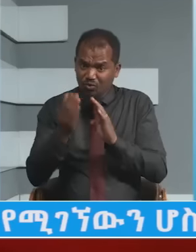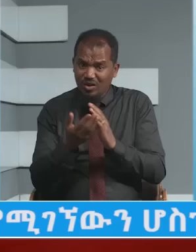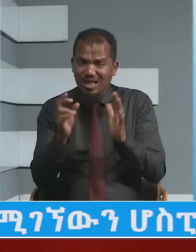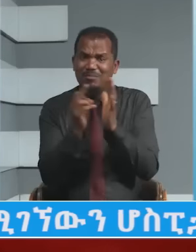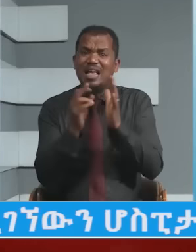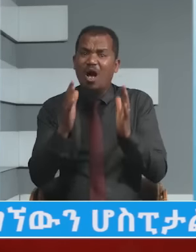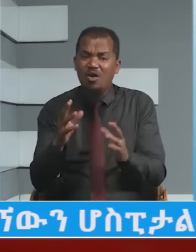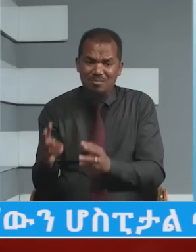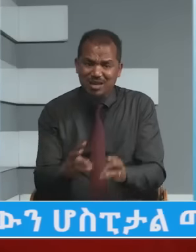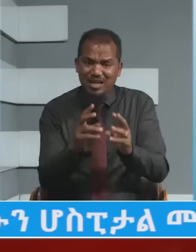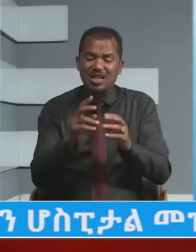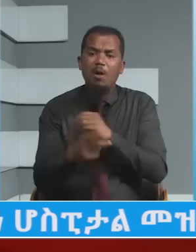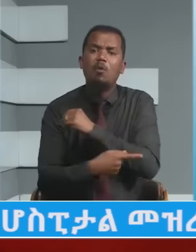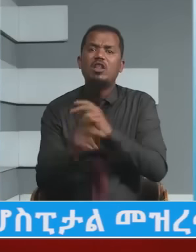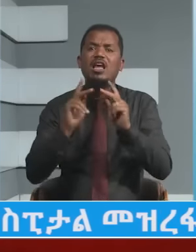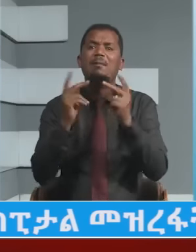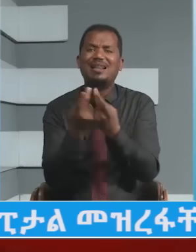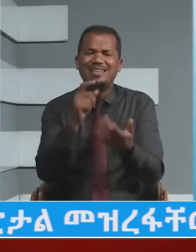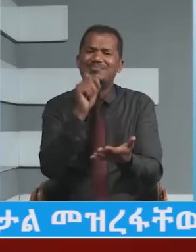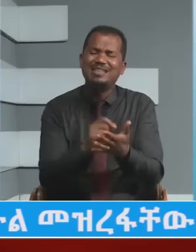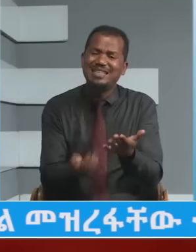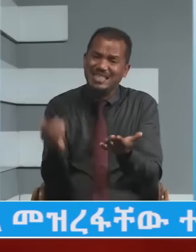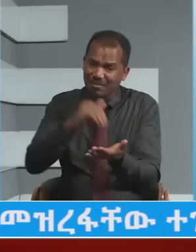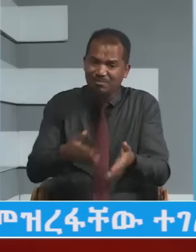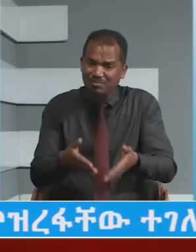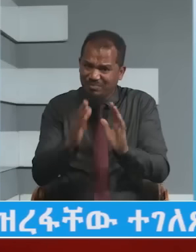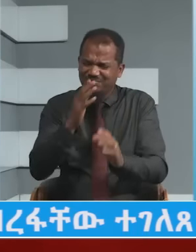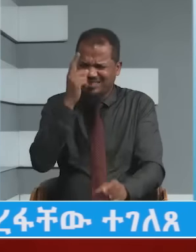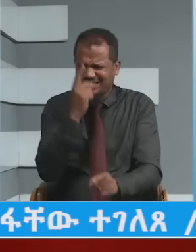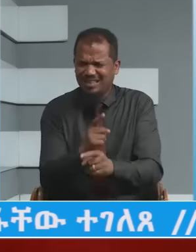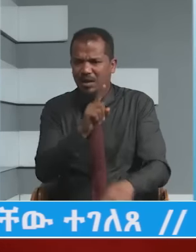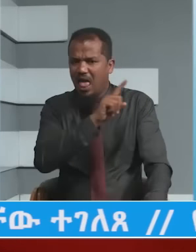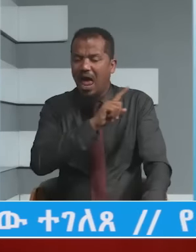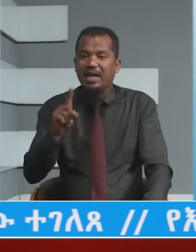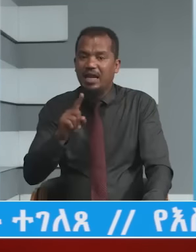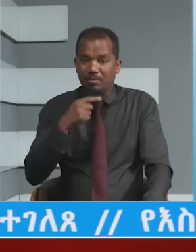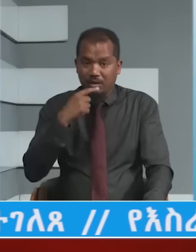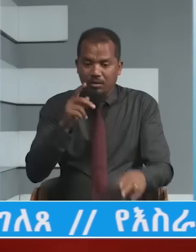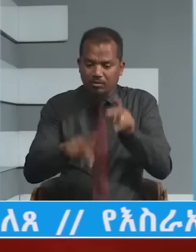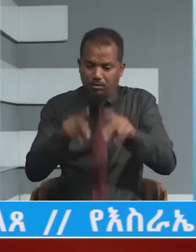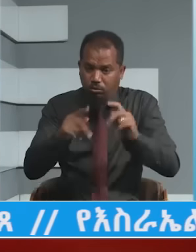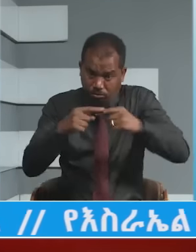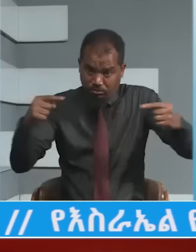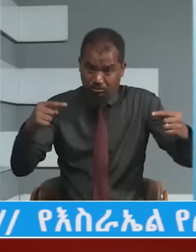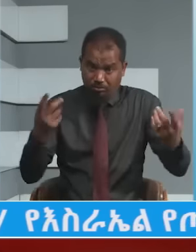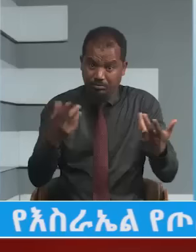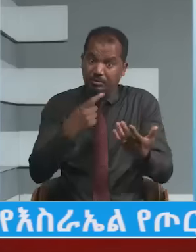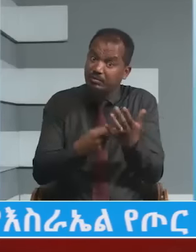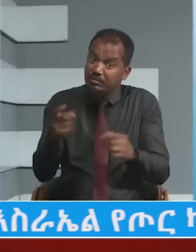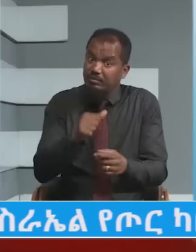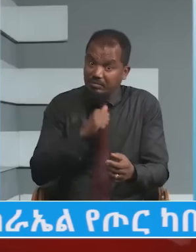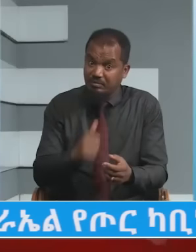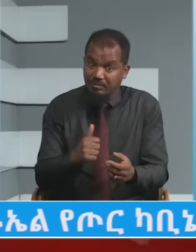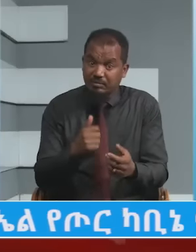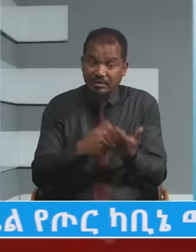ላይ በህጋዊ መንገድ የፖለቲካ ፓርቲነት ሊመዘገብ ዳግም መፍቀድ ተገቢም ትክክልም አይደለም ብለን ህዝቡ ተቃውሞ ወጥቷል። ስለዚህ ይህ